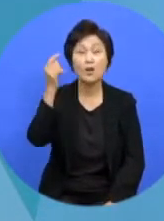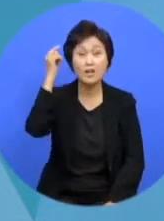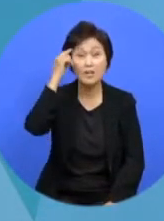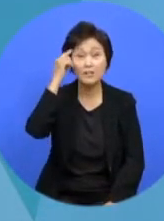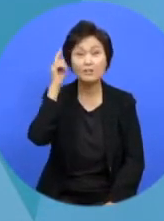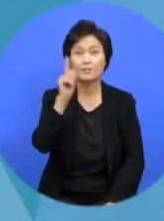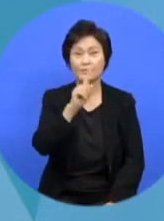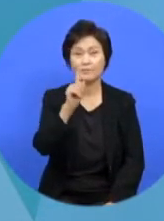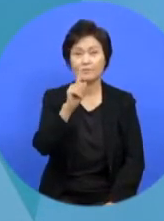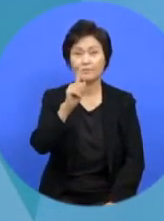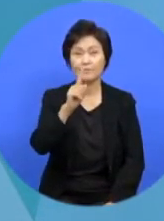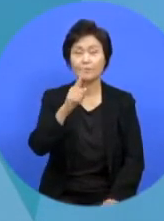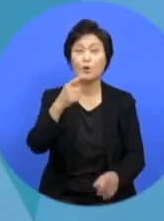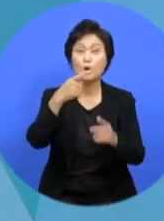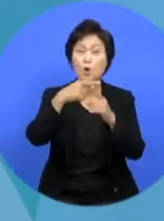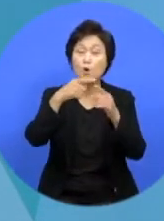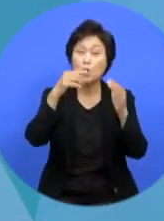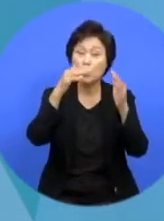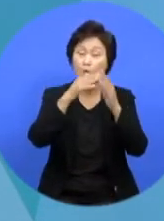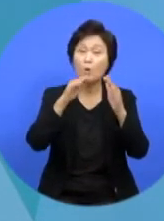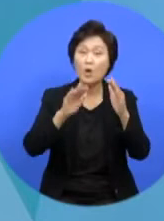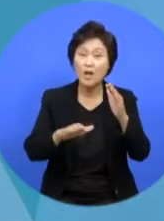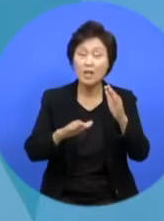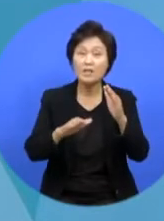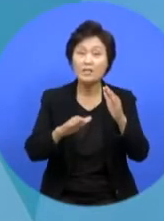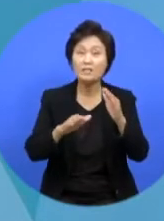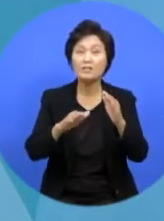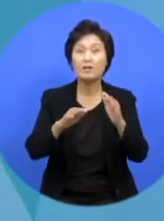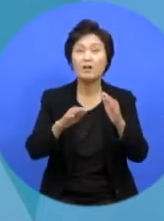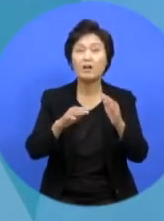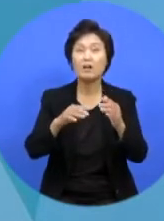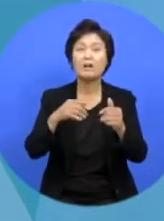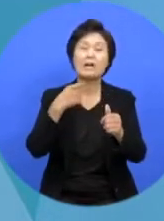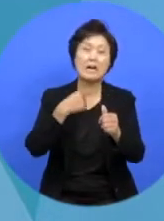교회 선데이 스쿨만 가지고 한계가 있다. 청소년 교육이 그럼요.